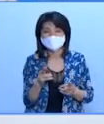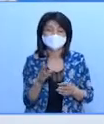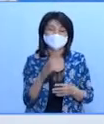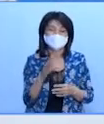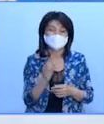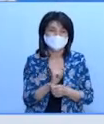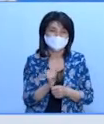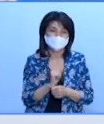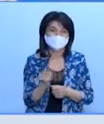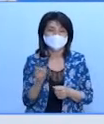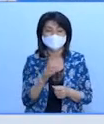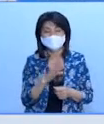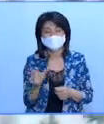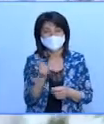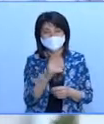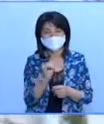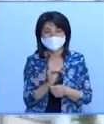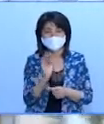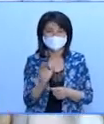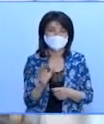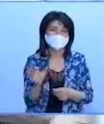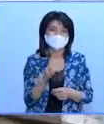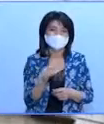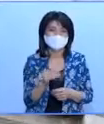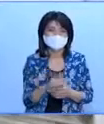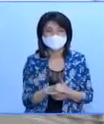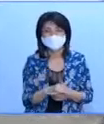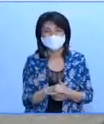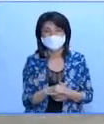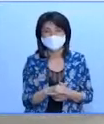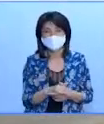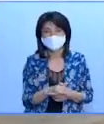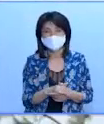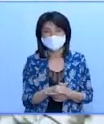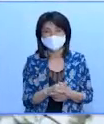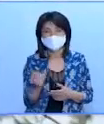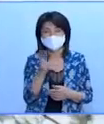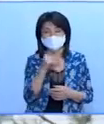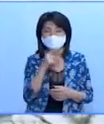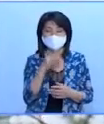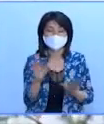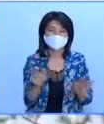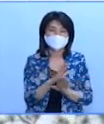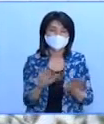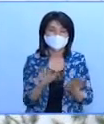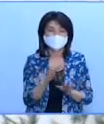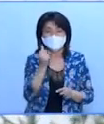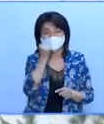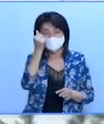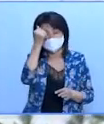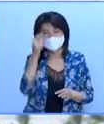Карантиннің соңғы күнінде бақылауда болған азаматтар ақ халаттыларға ән шырқап алғыстарын білдірді. Жазым